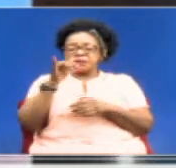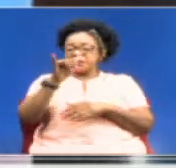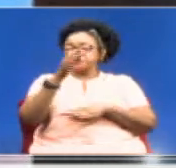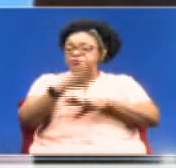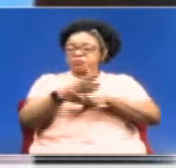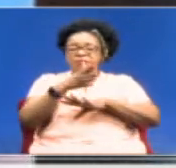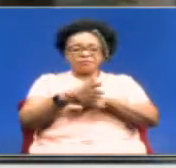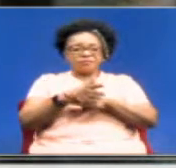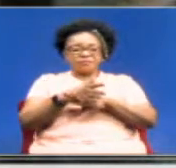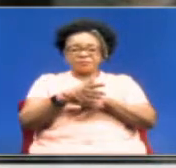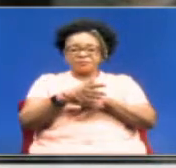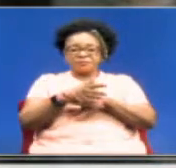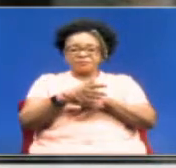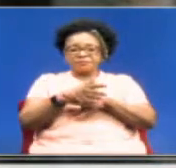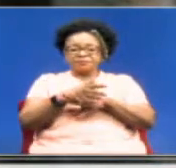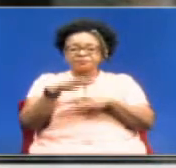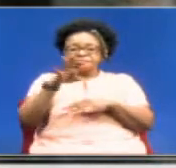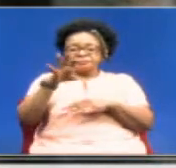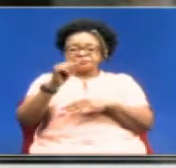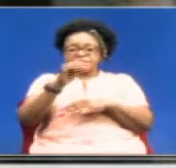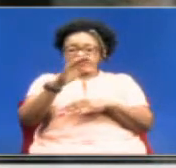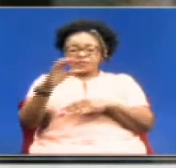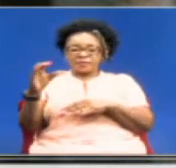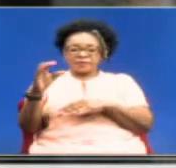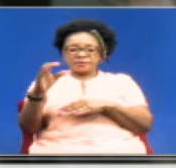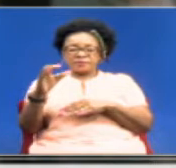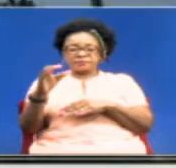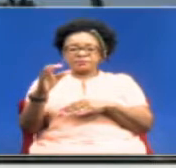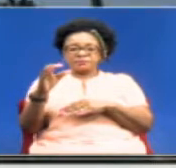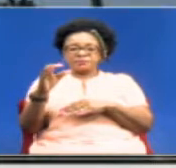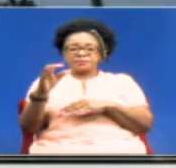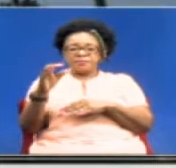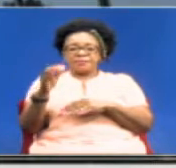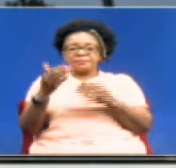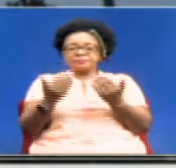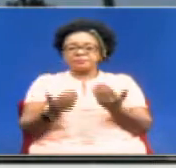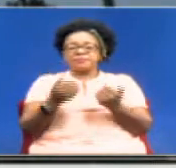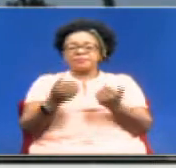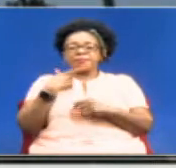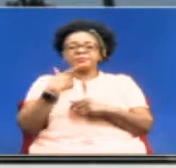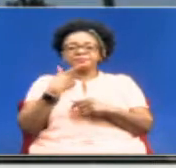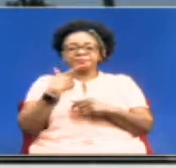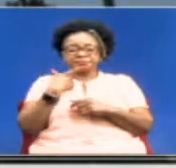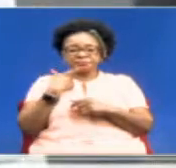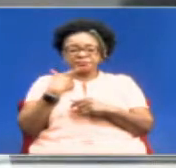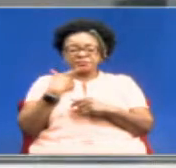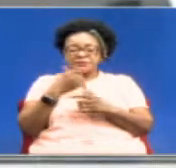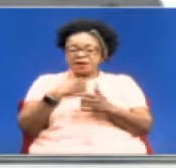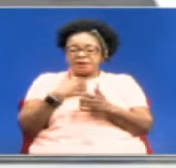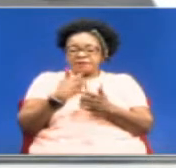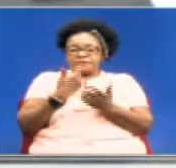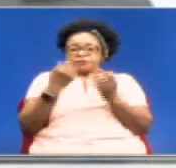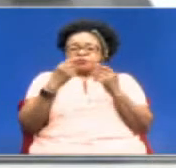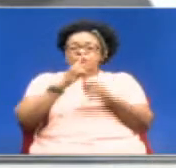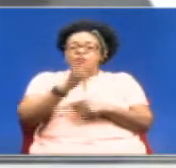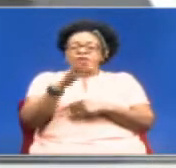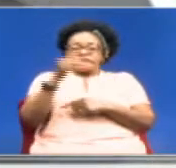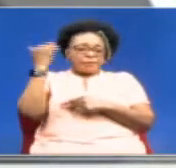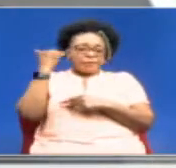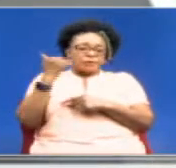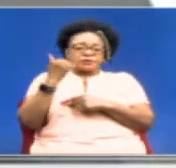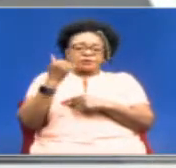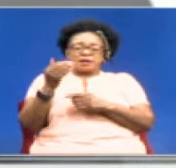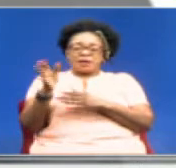kupotosha kabisa. Tume ya maadili na kupambana na ufisadi nchini EACC ilipata maagizo ya mahakama Alhamisi